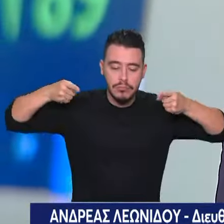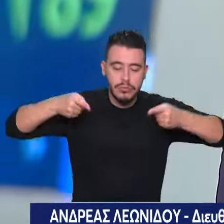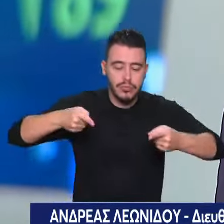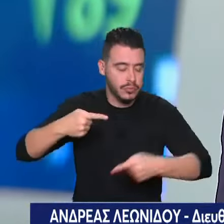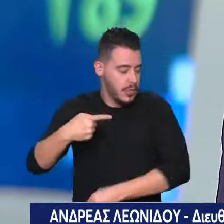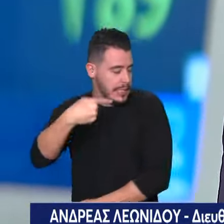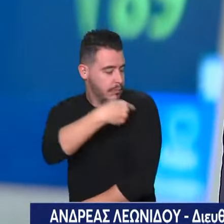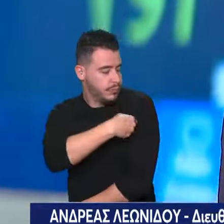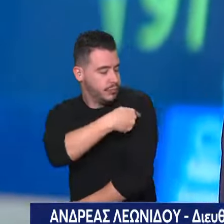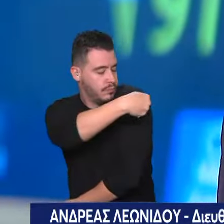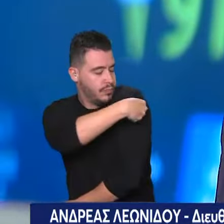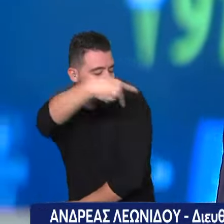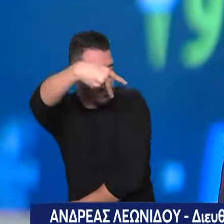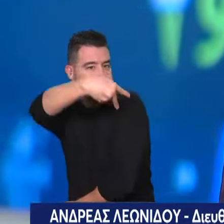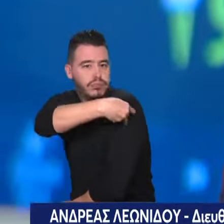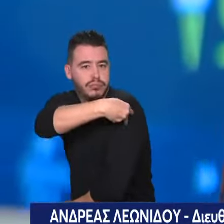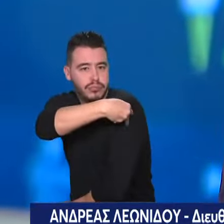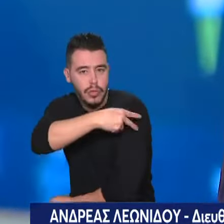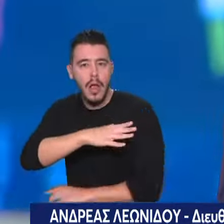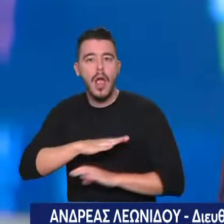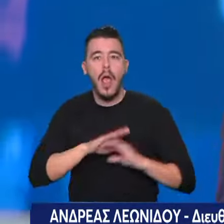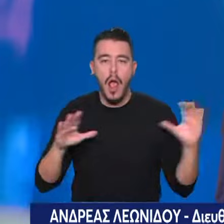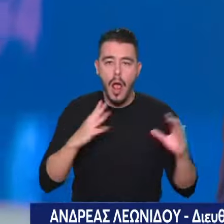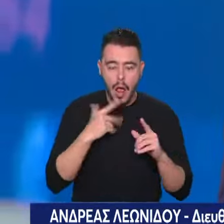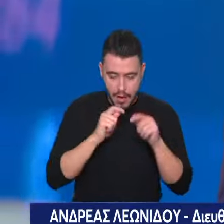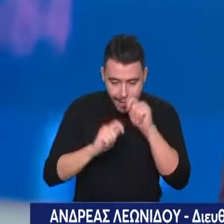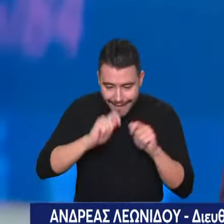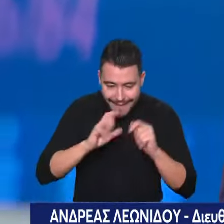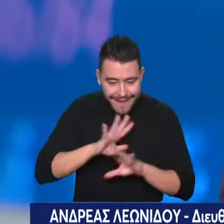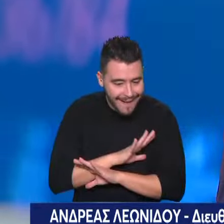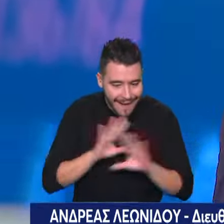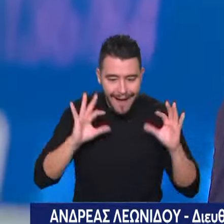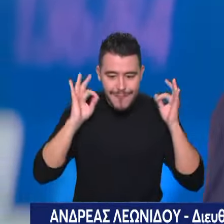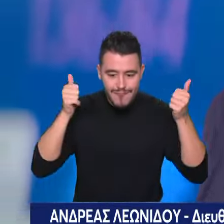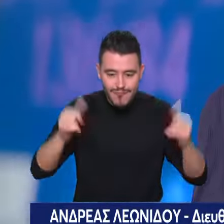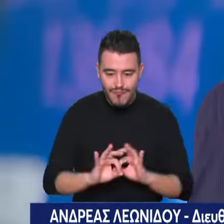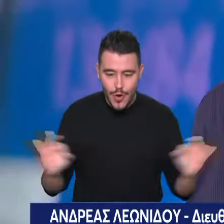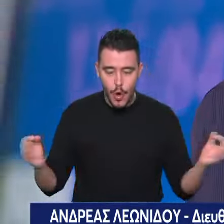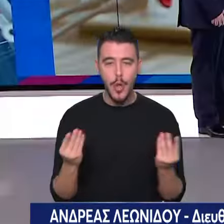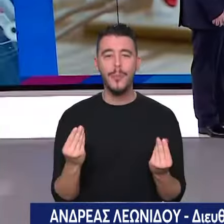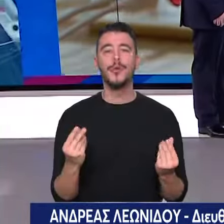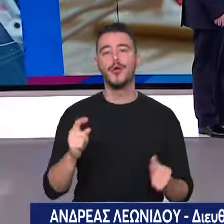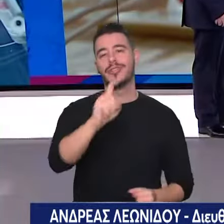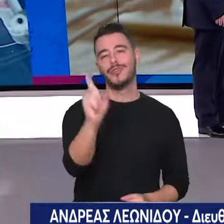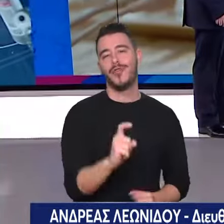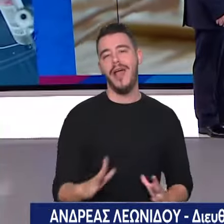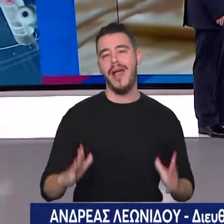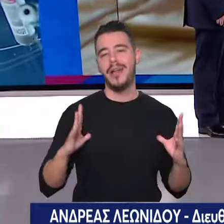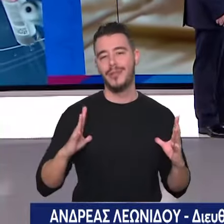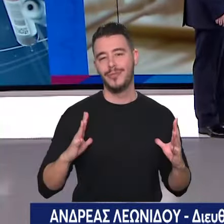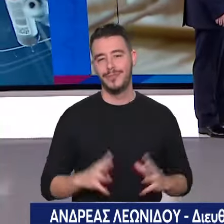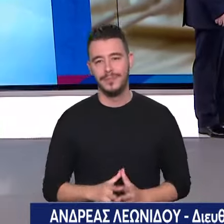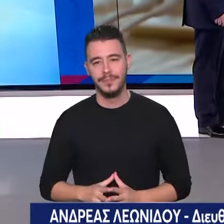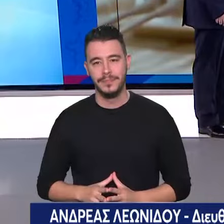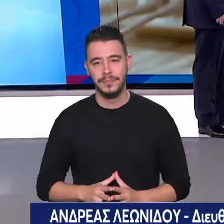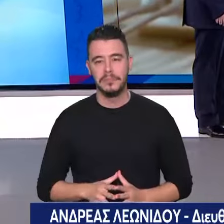το πρόβλημα και ανακτάμε πίσω την ποιότητα ζωής μας. Γιατί αυτό είναι το μήνυμα εδώ πέρα. Άρα, έρχεται κάποιος στο νοσοκομείο. Του κάνετε αυτές τις δύο